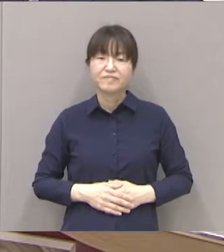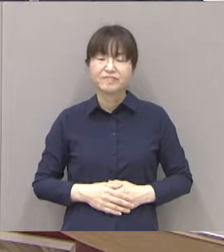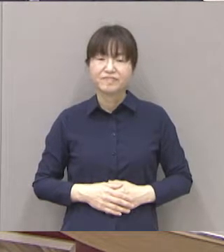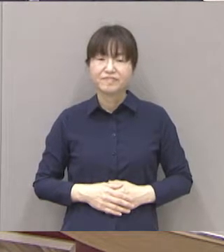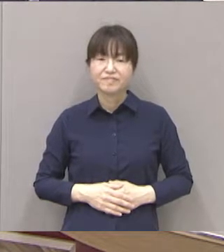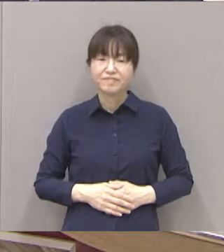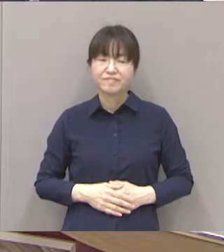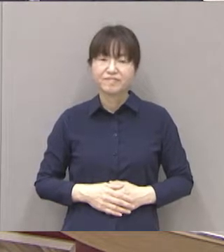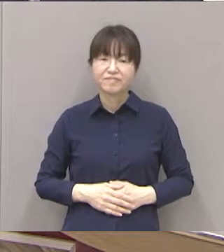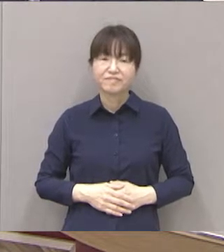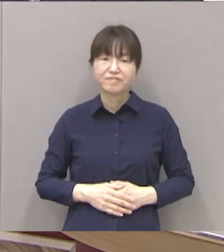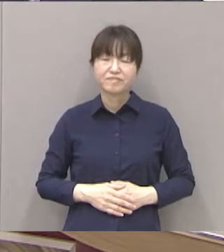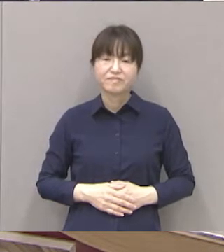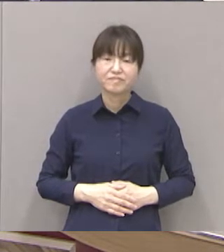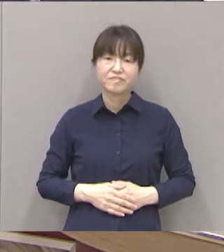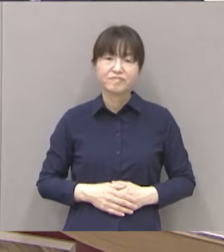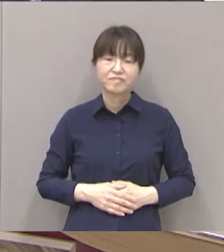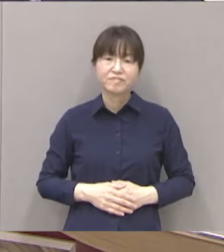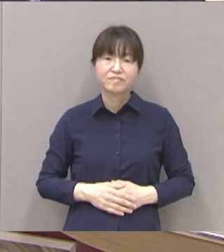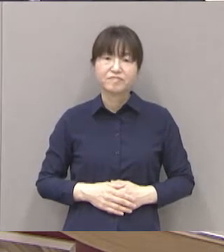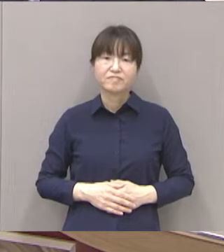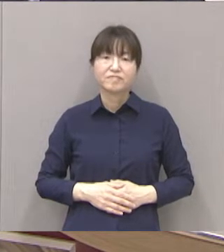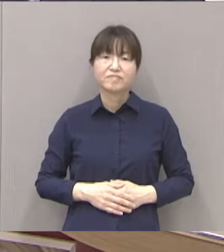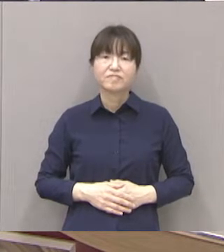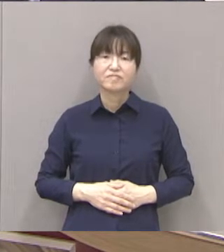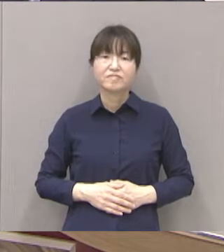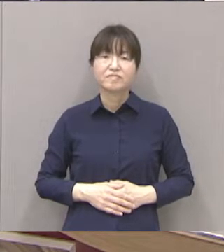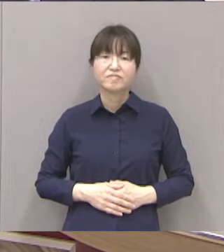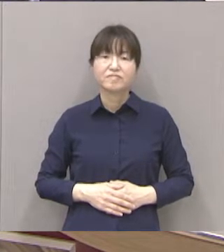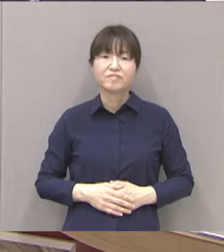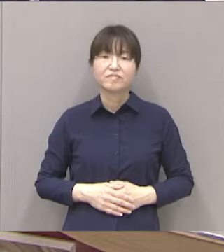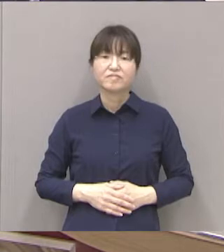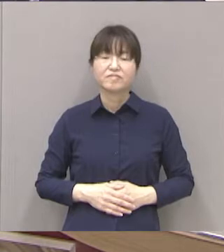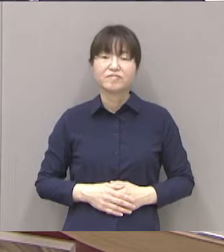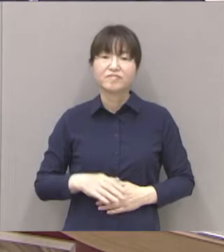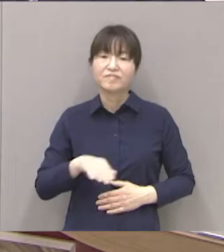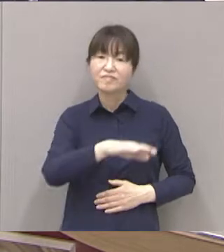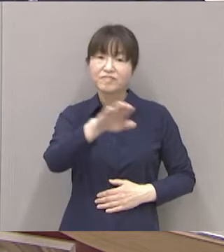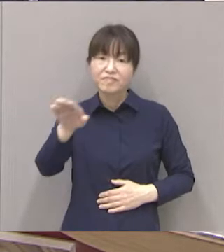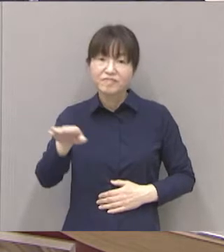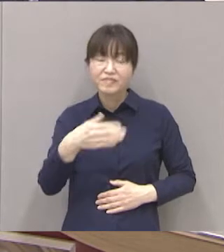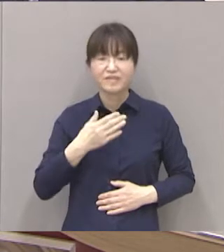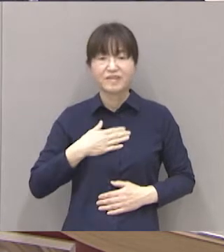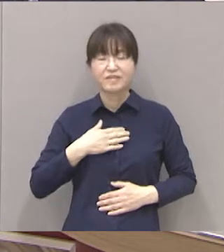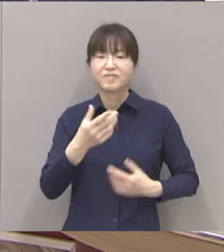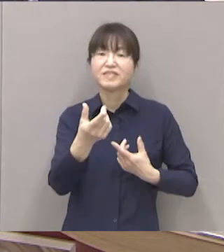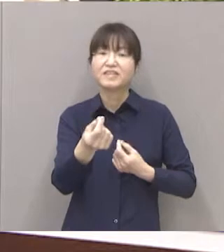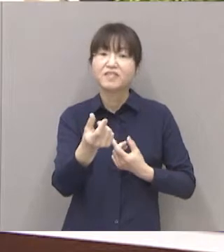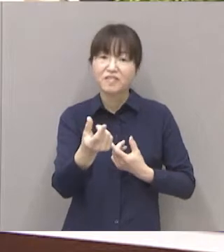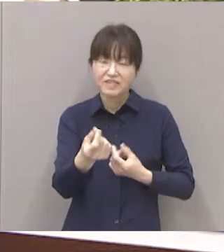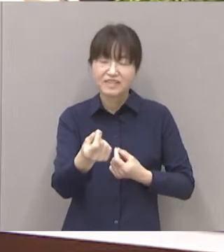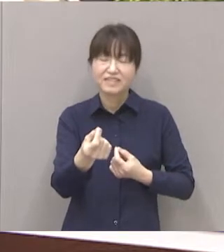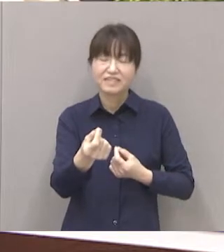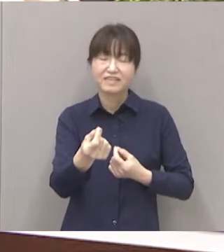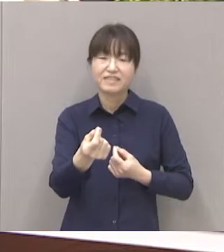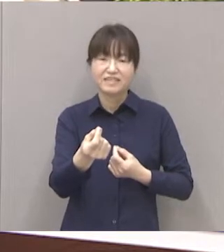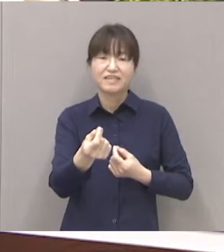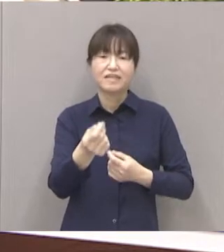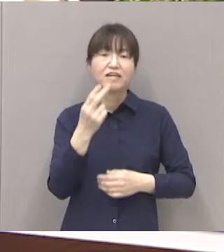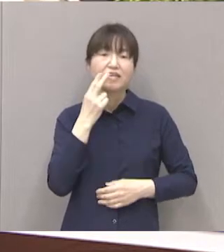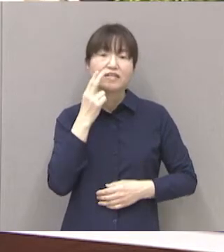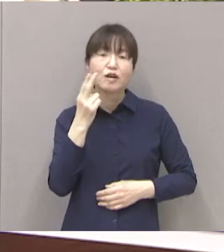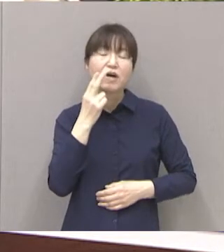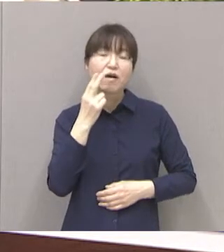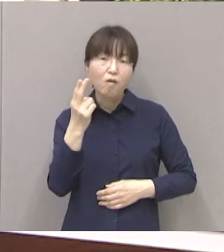またちょっとの a を見ていただこうと思いますけれどもあの皆さんよくもご存知だと思いますけれどもやはりタバコ